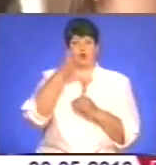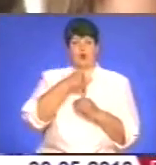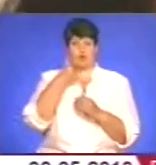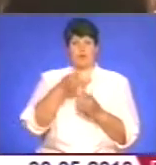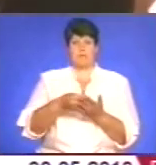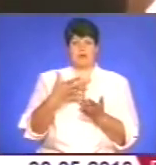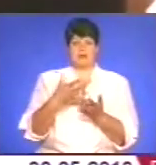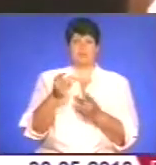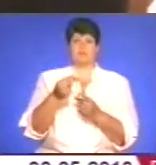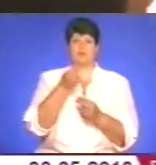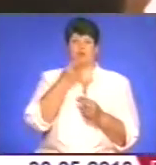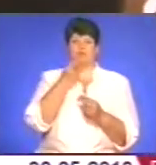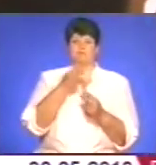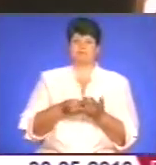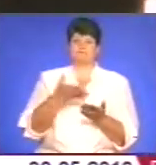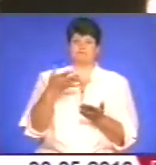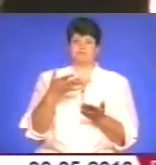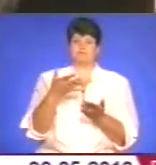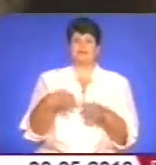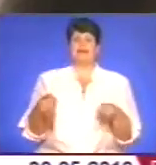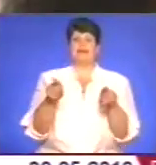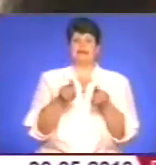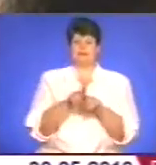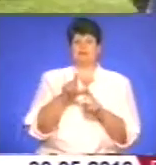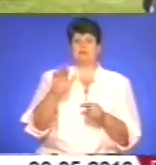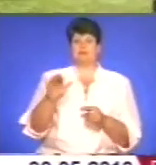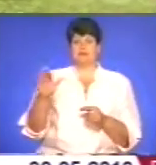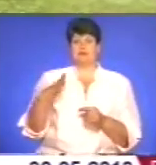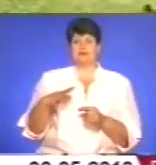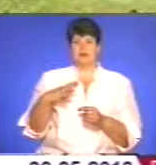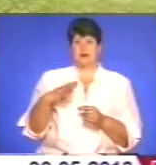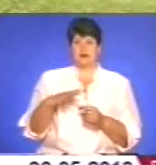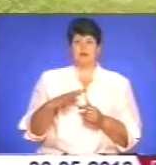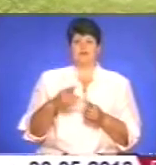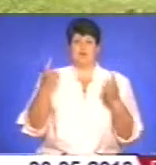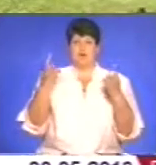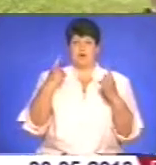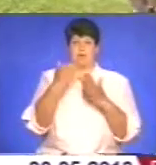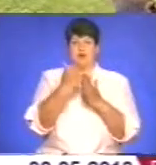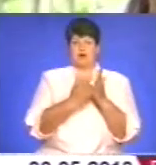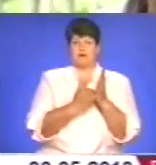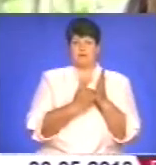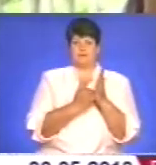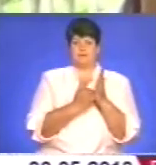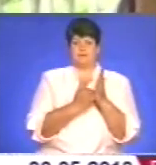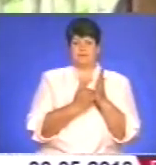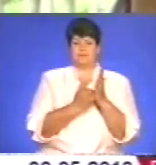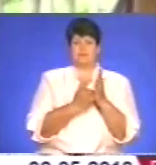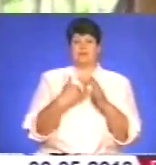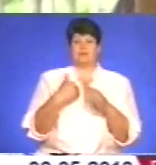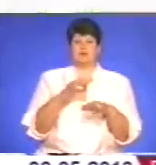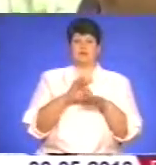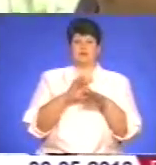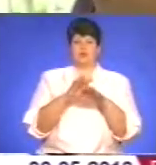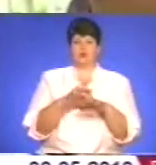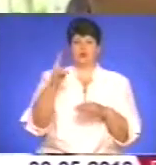через здорожчання продуктів харчування. Також на відвідувачів чекатиме насичена програма. Ми возимо дітей до Дуба Щастя, ми возимо